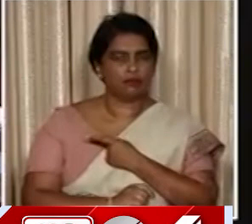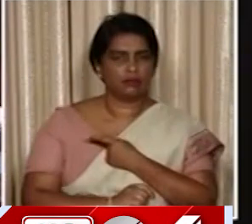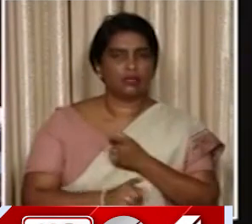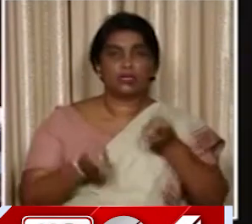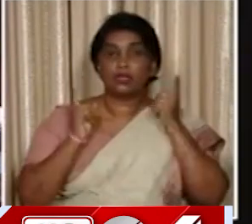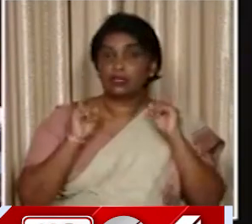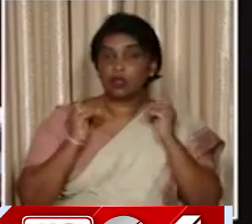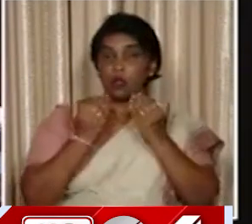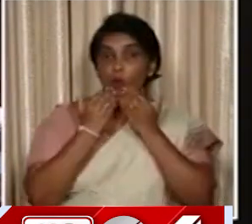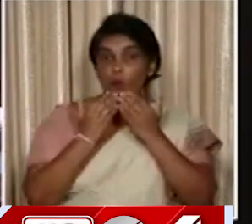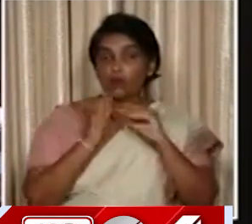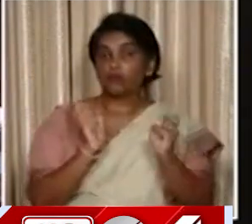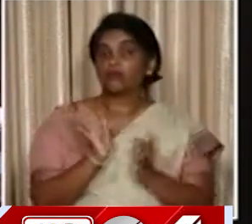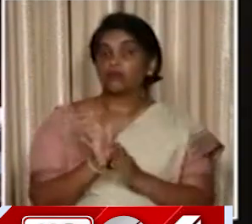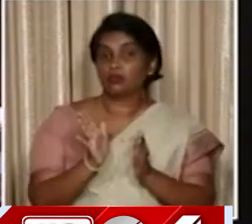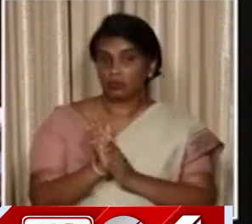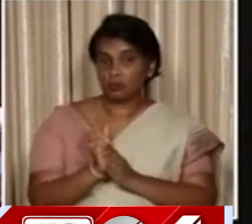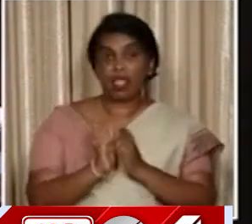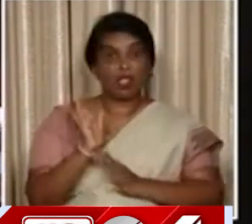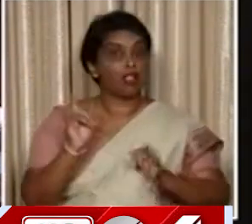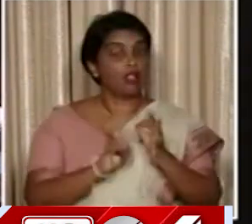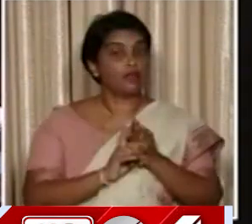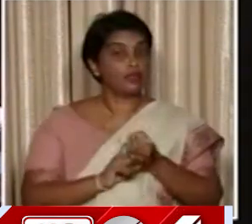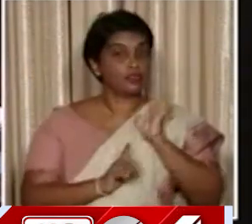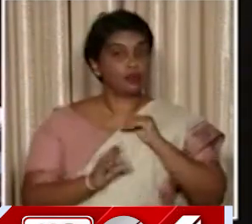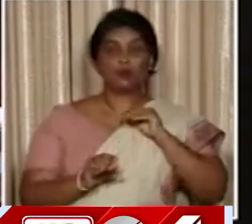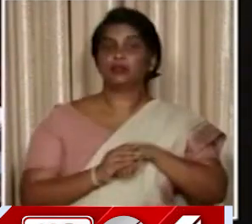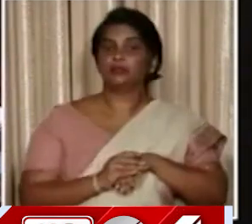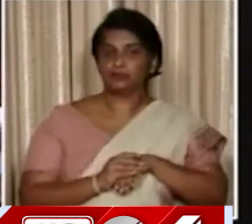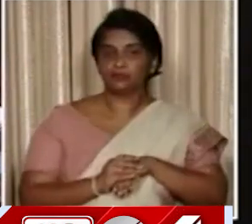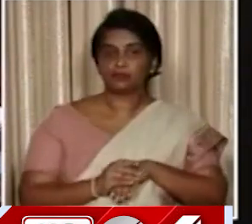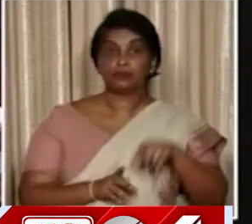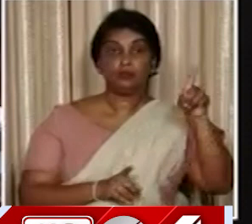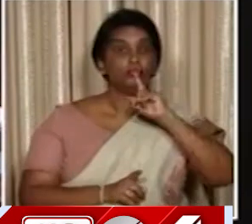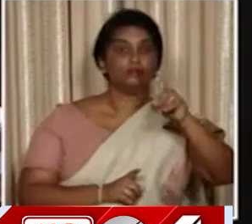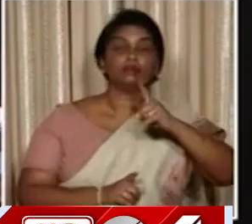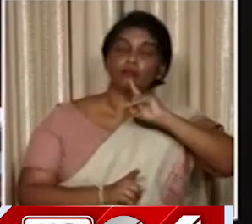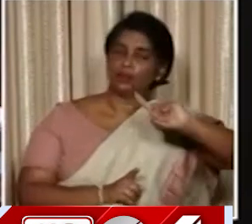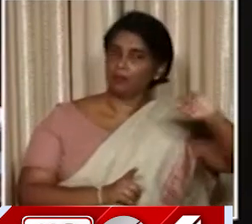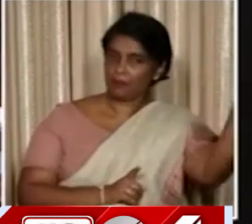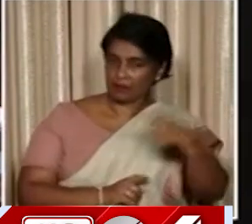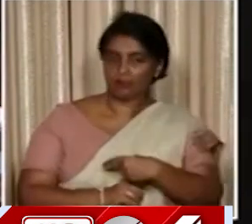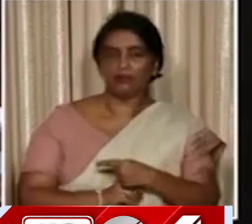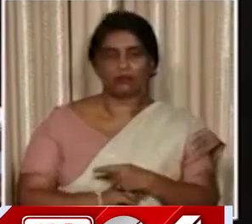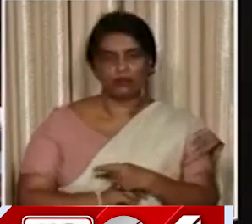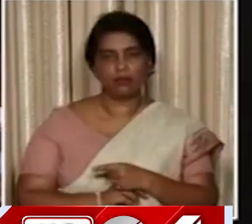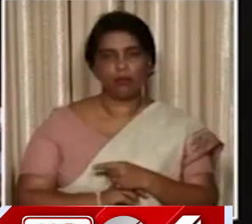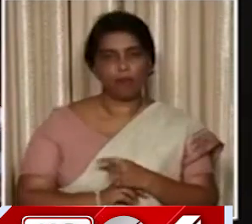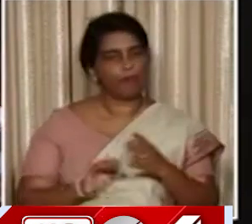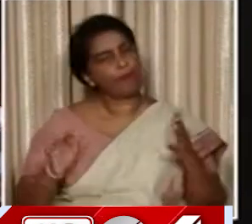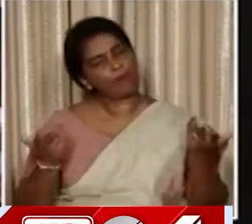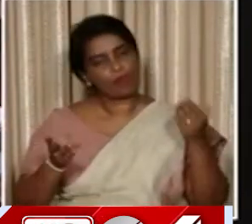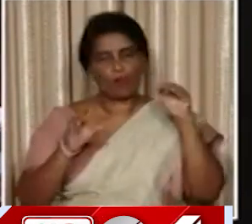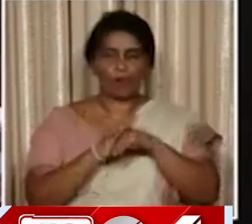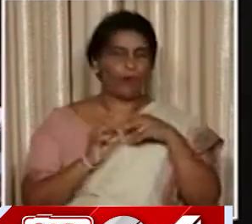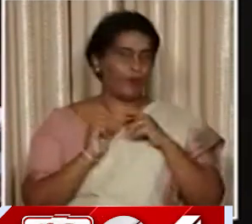Krida upadeshaka karaka sabhava ematiwareyage sabhapatitwen thiyenakota obathuma niyogayak yawanda moka hitiyat